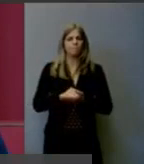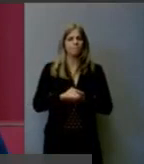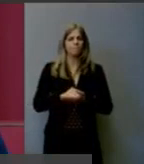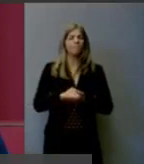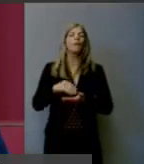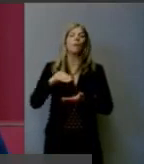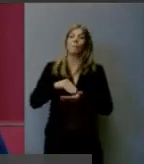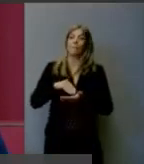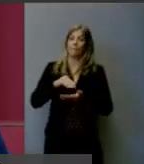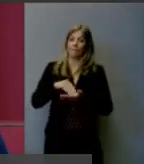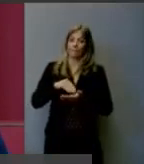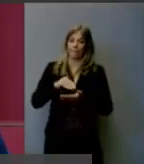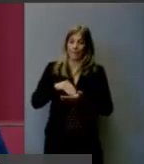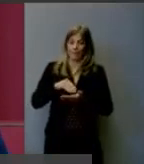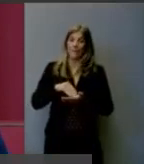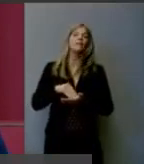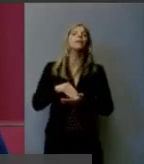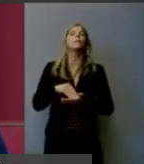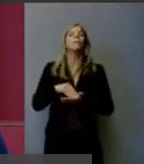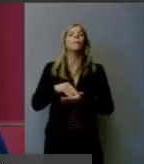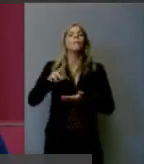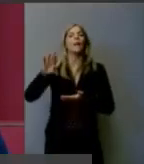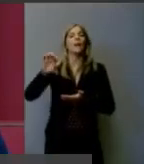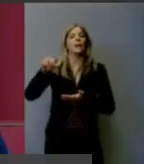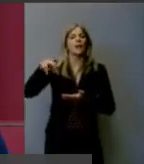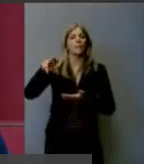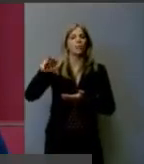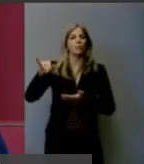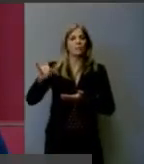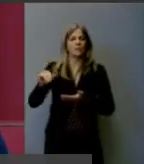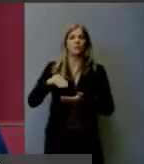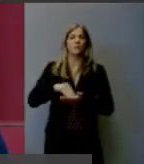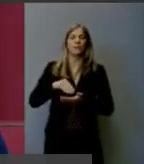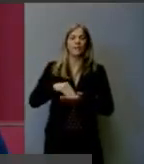presente, grazie. Remuzzi,